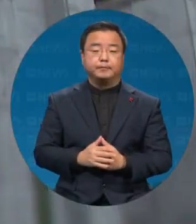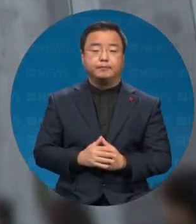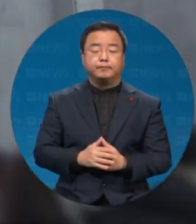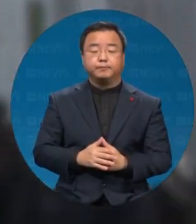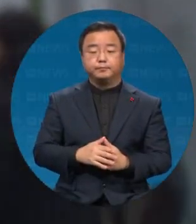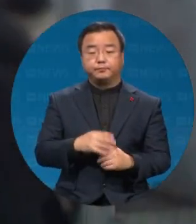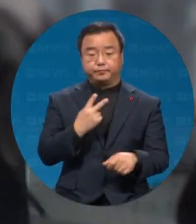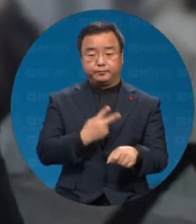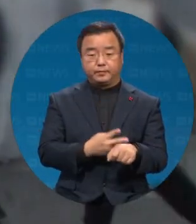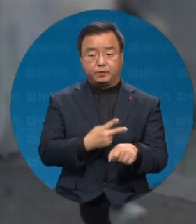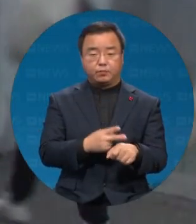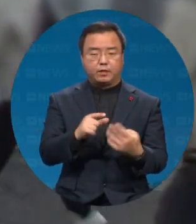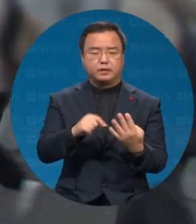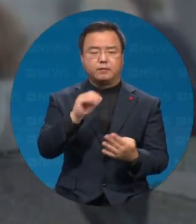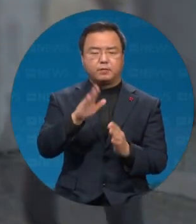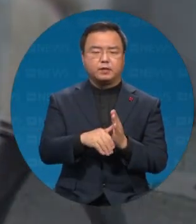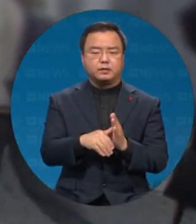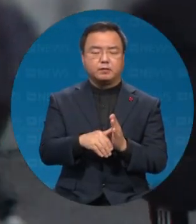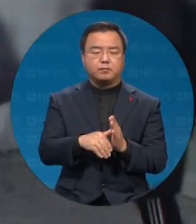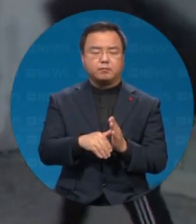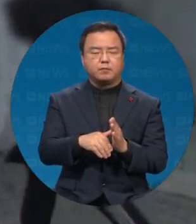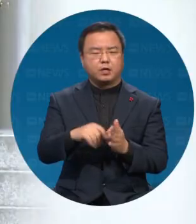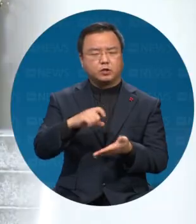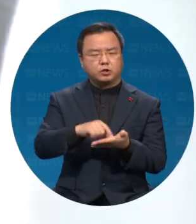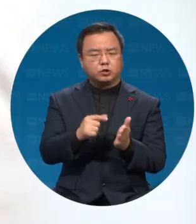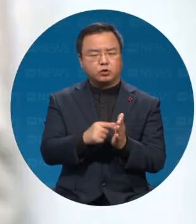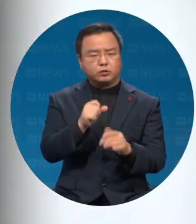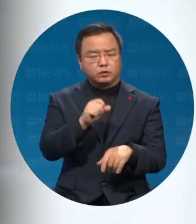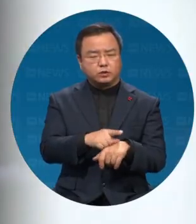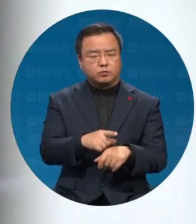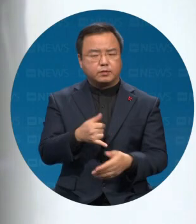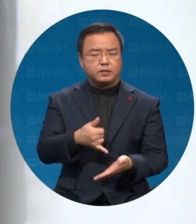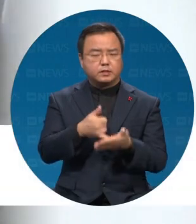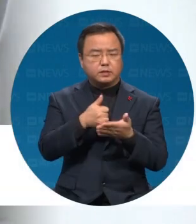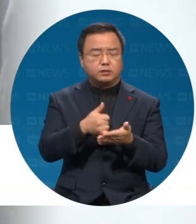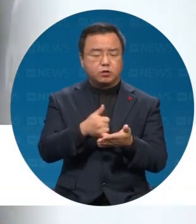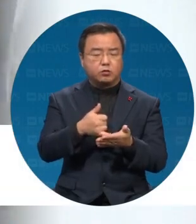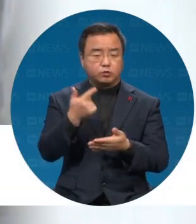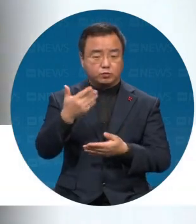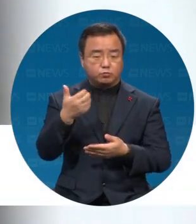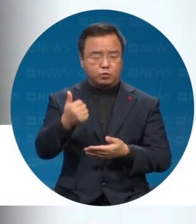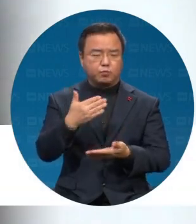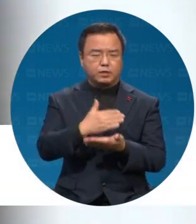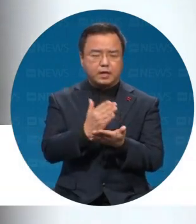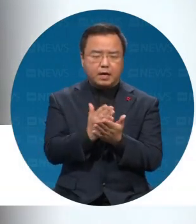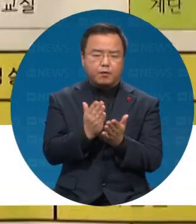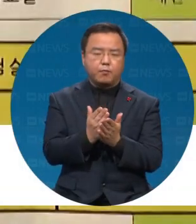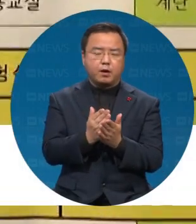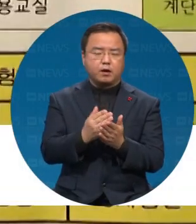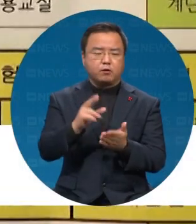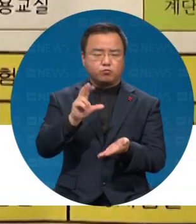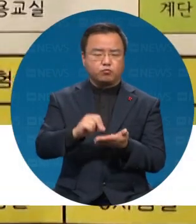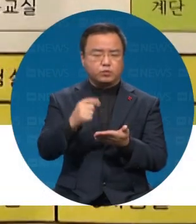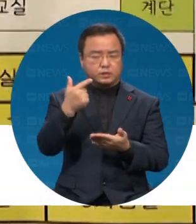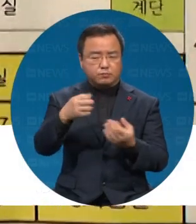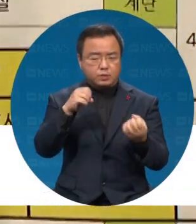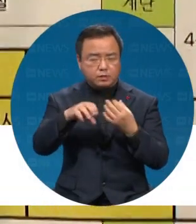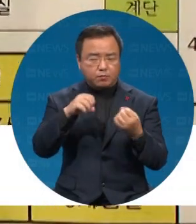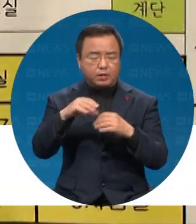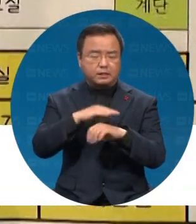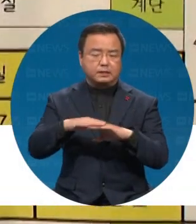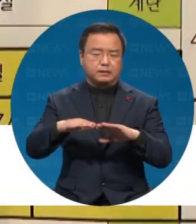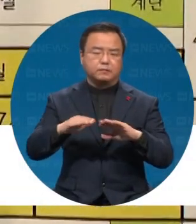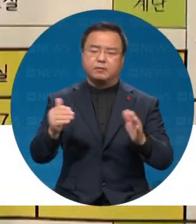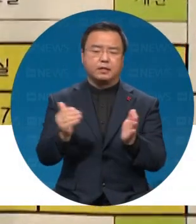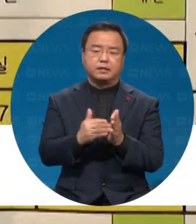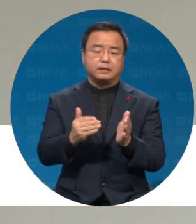교원 선발시 적 인성 검증도 다 추모 됩니다 문답식으로 실시하는 검사 에 그치지 않고 대학 생활 기록